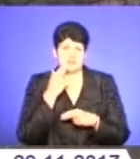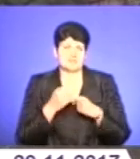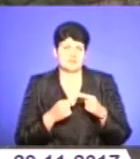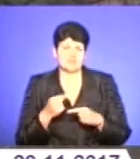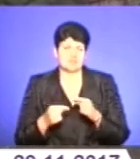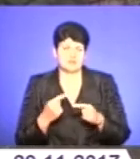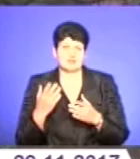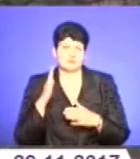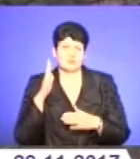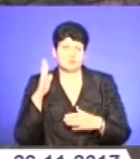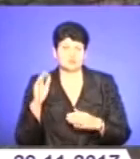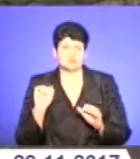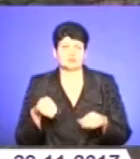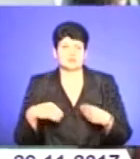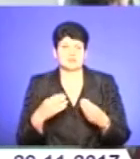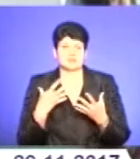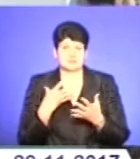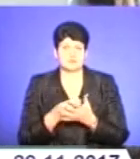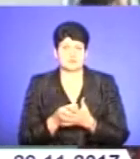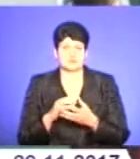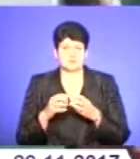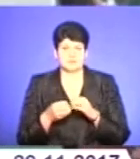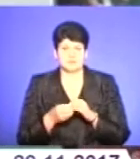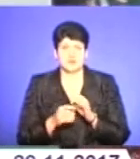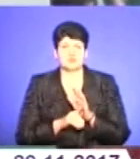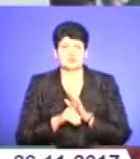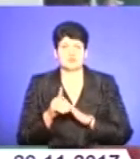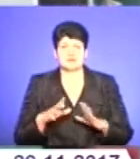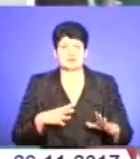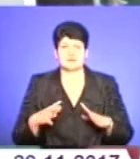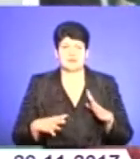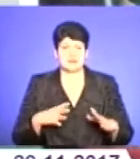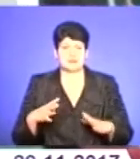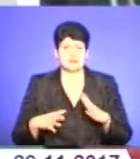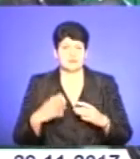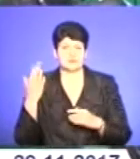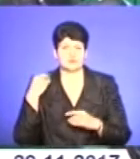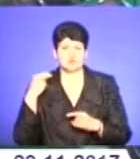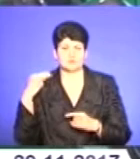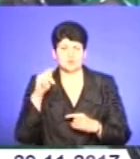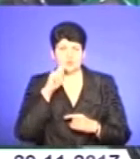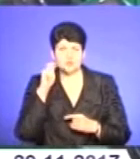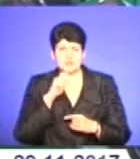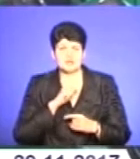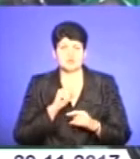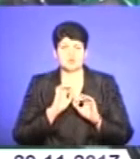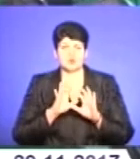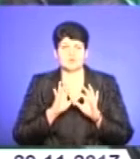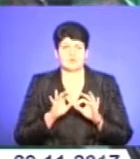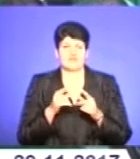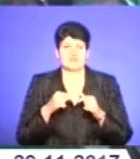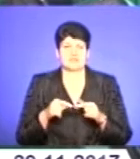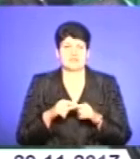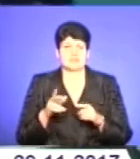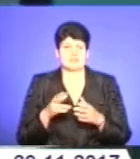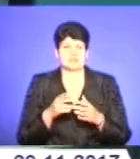які вже в майбутньому можуть дати свої плоди. Розпочала тренінг екс-чемпіонка України з розповіді про види зброї у фехтуванні.